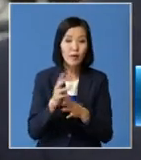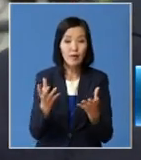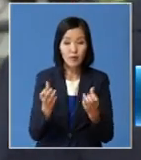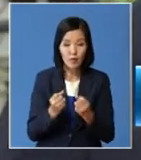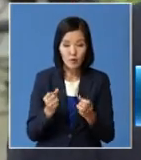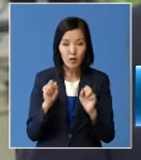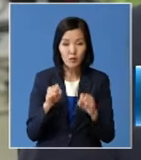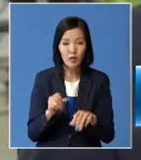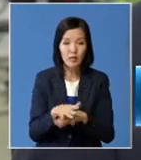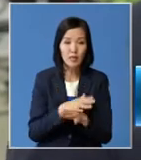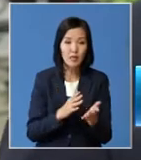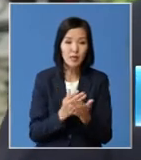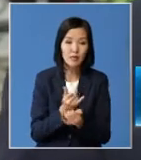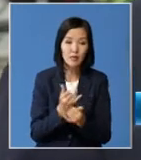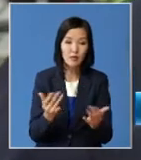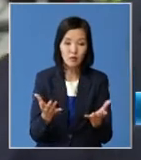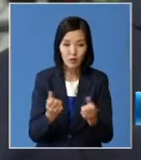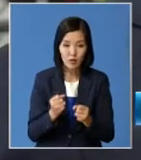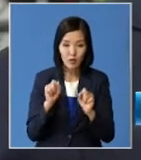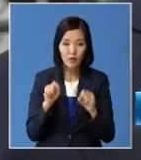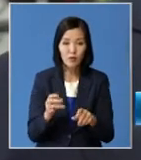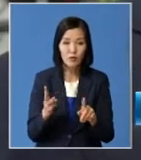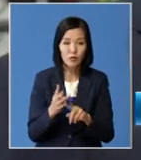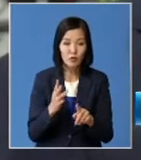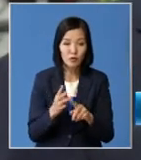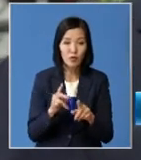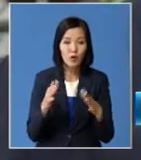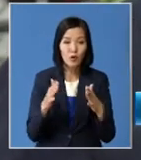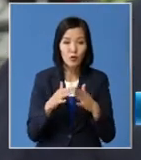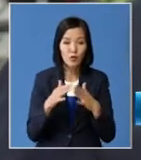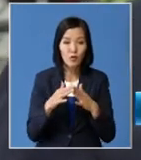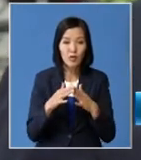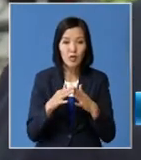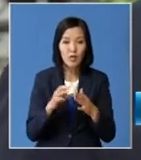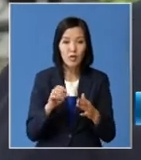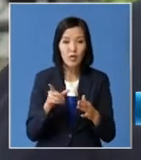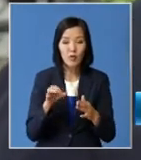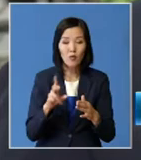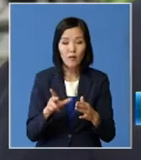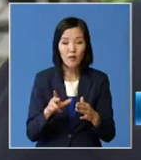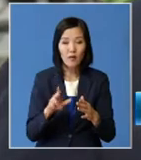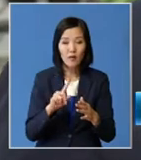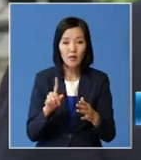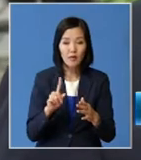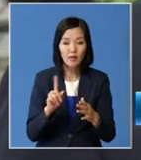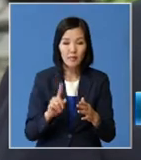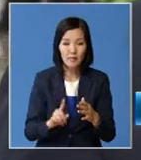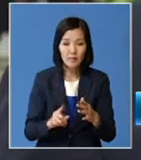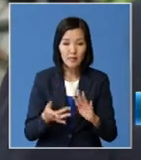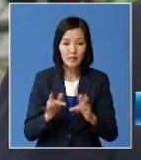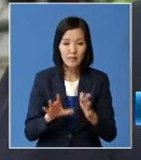және осы халыққа қызмет көрсету орталығы арқылы, және де үйде отырып e-gov.kz сайты арқылы алуға